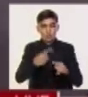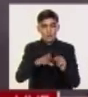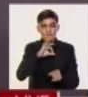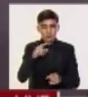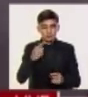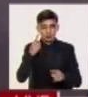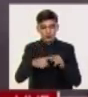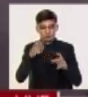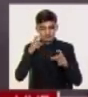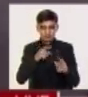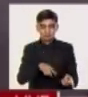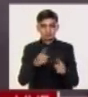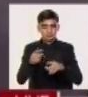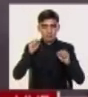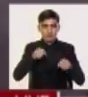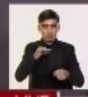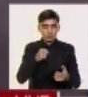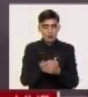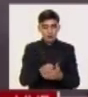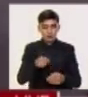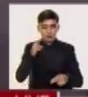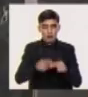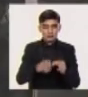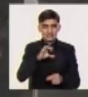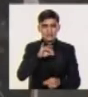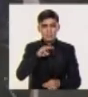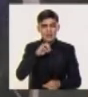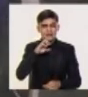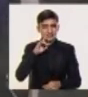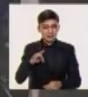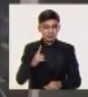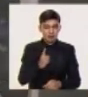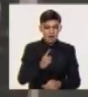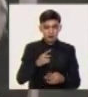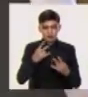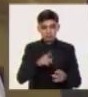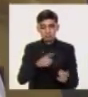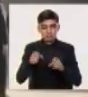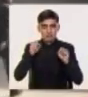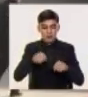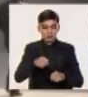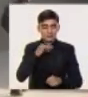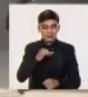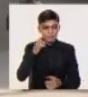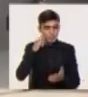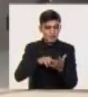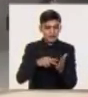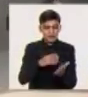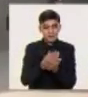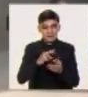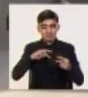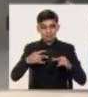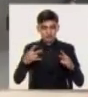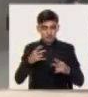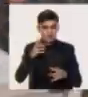вузы, не дожидаясь конца семестра. В законодательство планируют внести изменения,